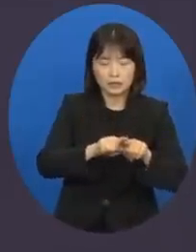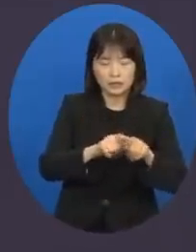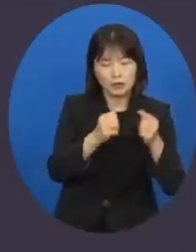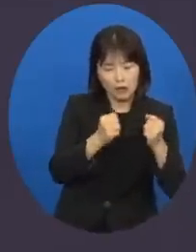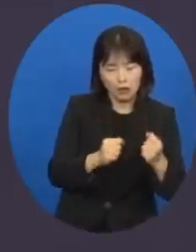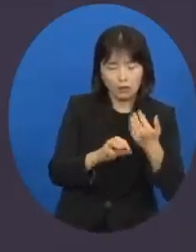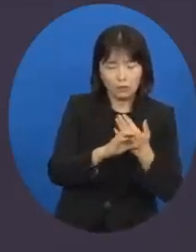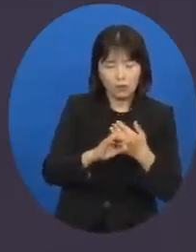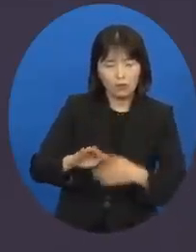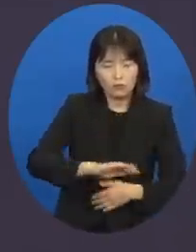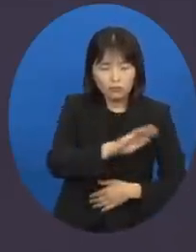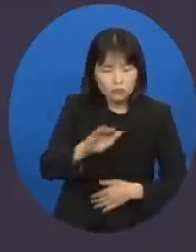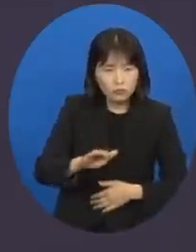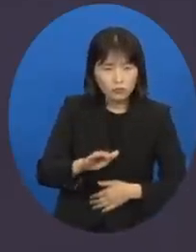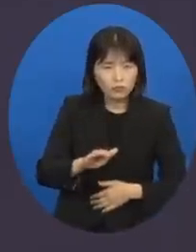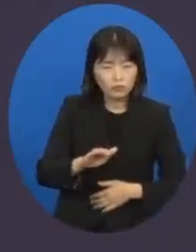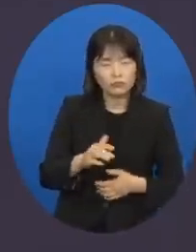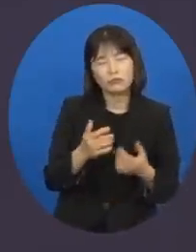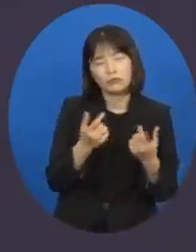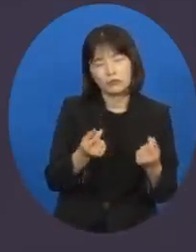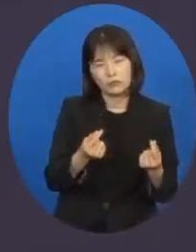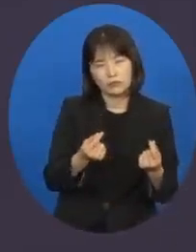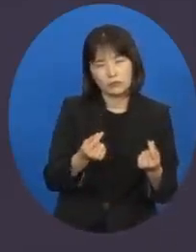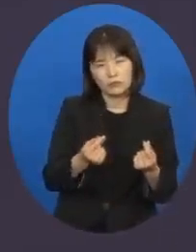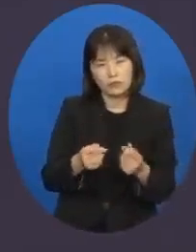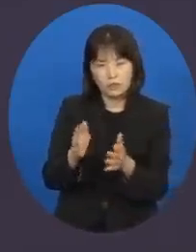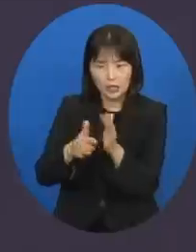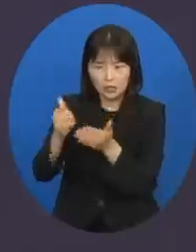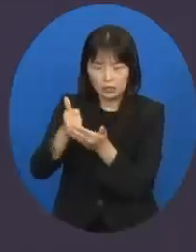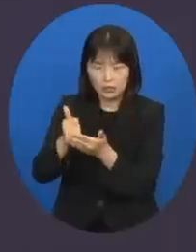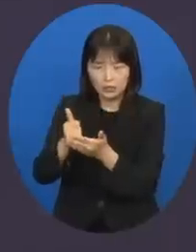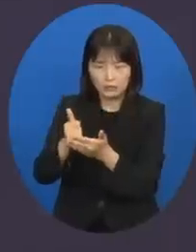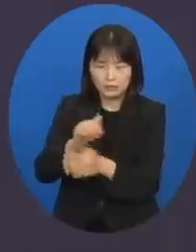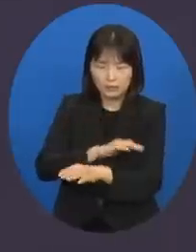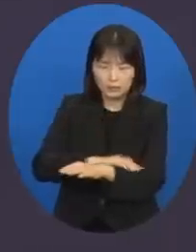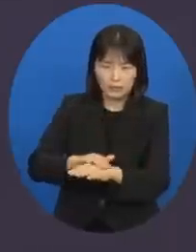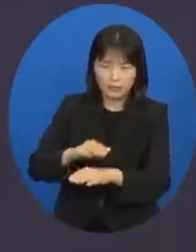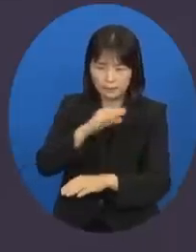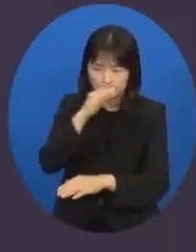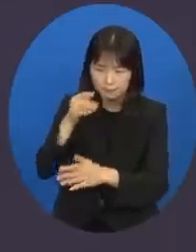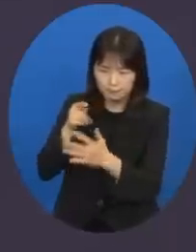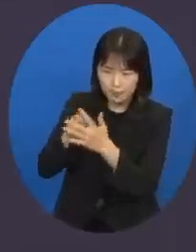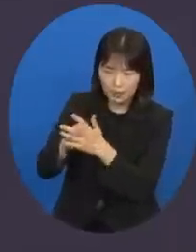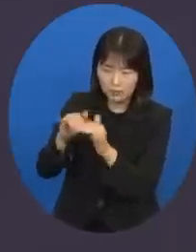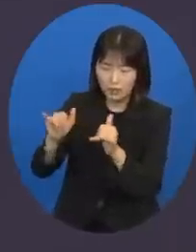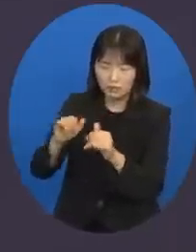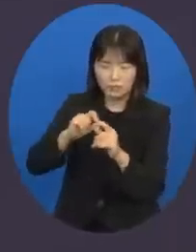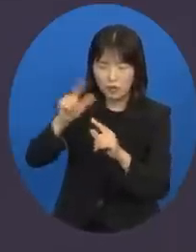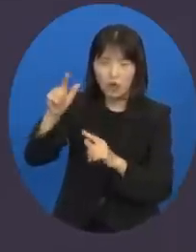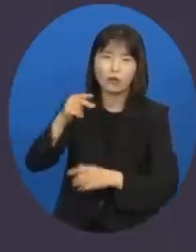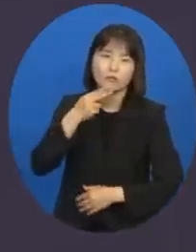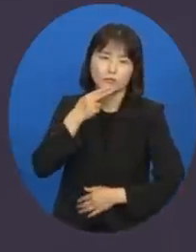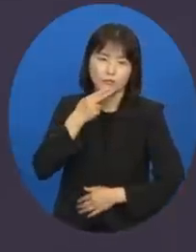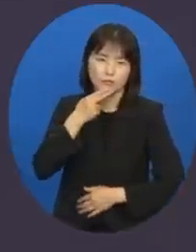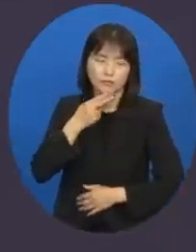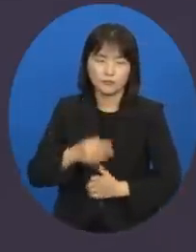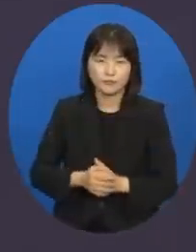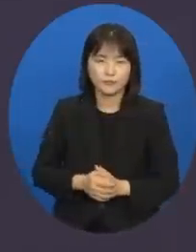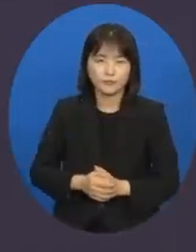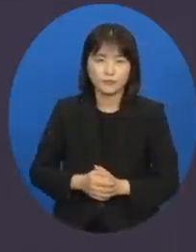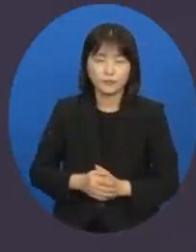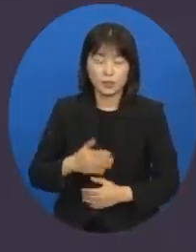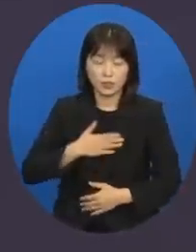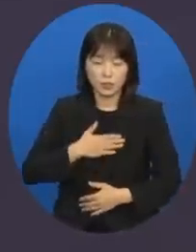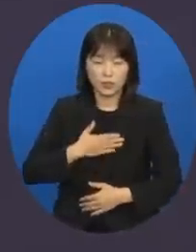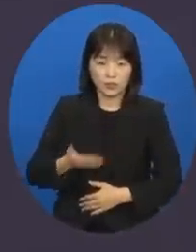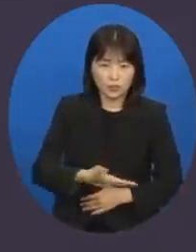달랐을까요? 여러분 예수님을 제대로 알아본 사람은 거의 없었습니다. 아마 저나 여러분들이나 그